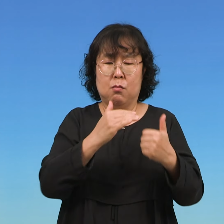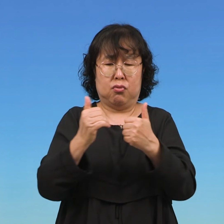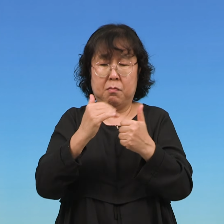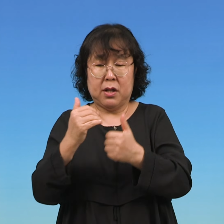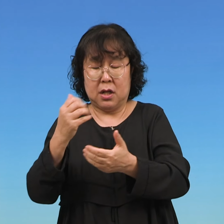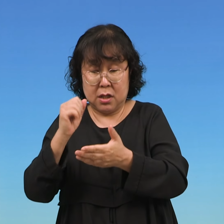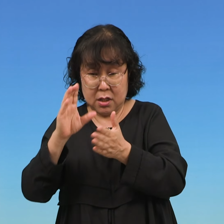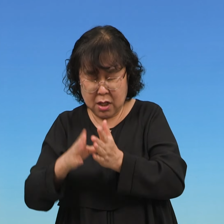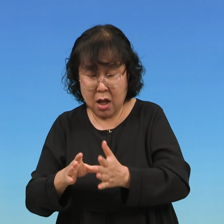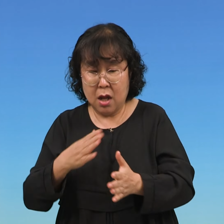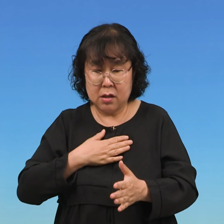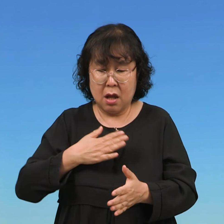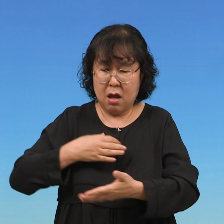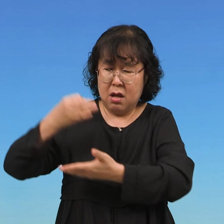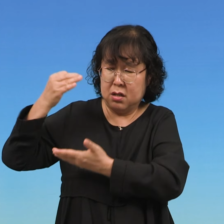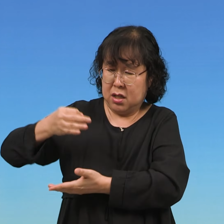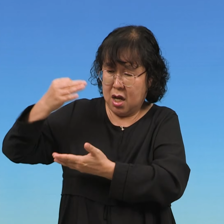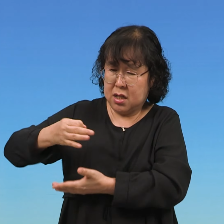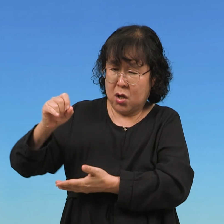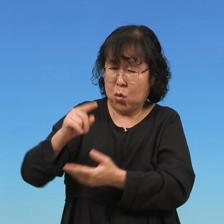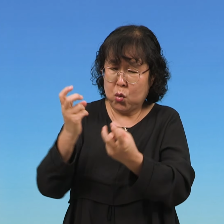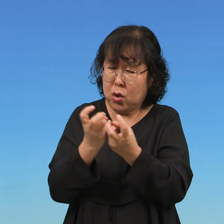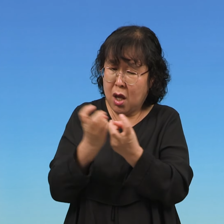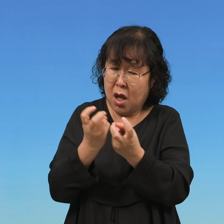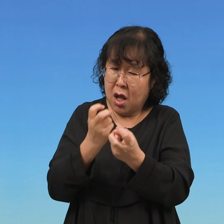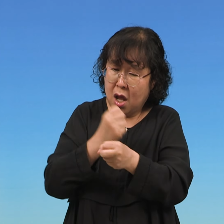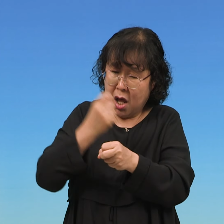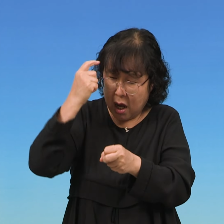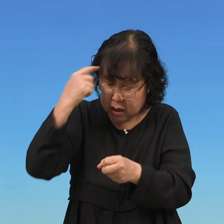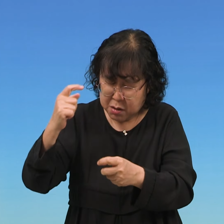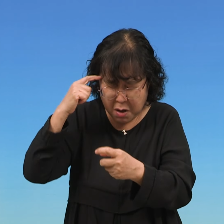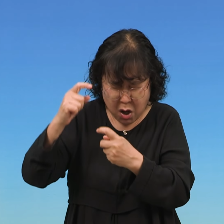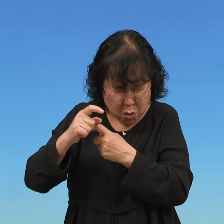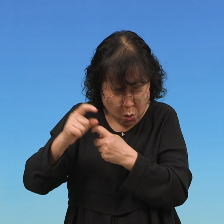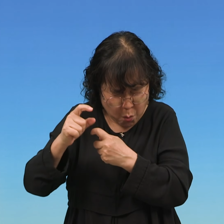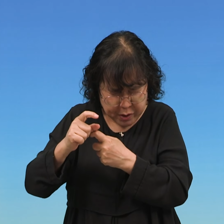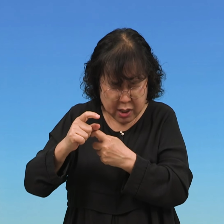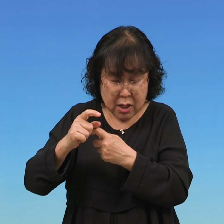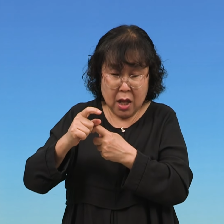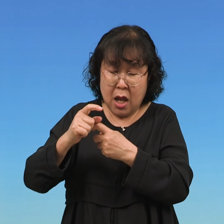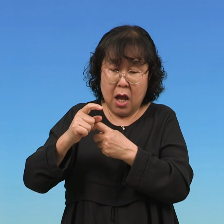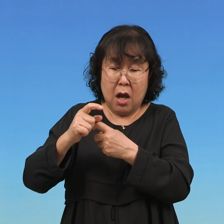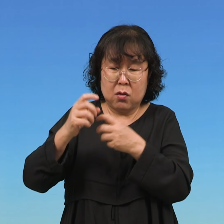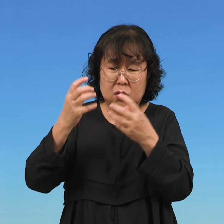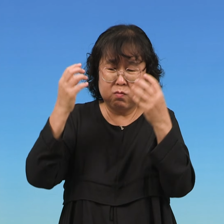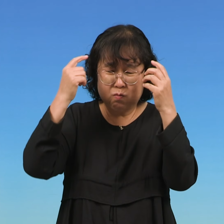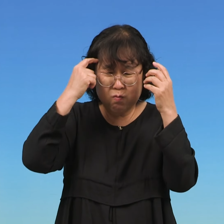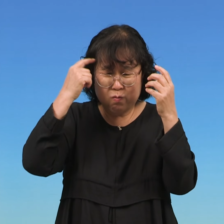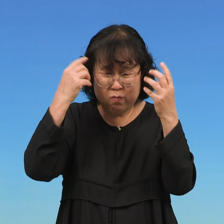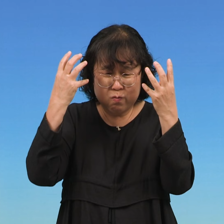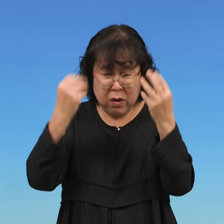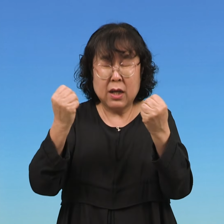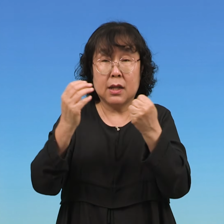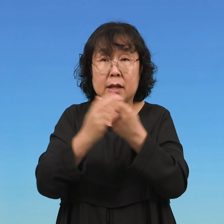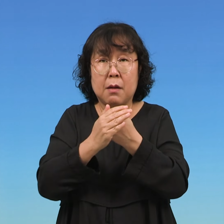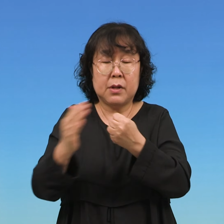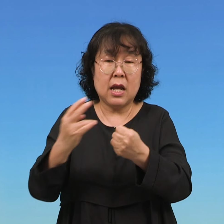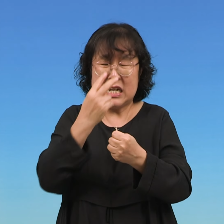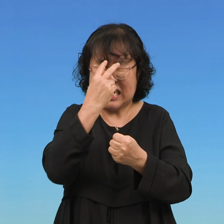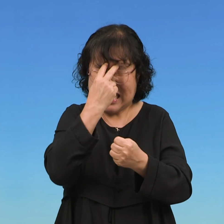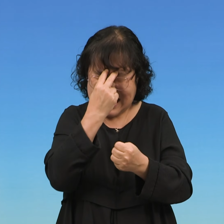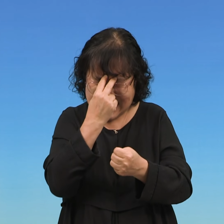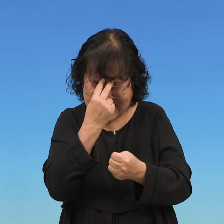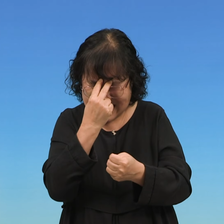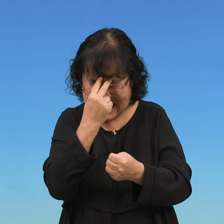많은 소원을 어떻게 해야 되나 아니 이게 농기구는 어떻게 해야 돼 그래서 생각이 좋으니까 근심이 많아지고